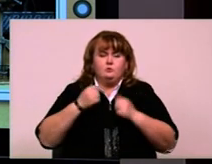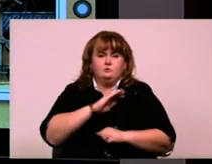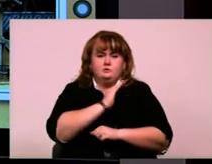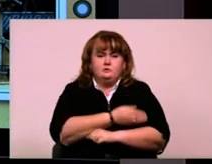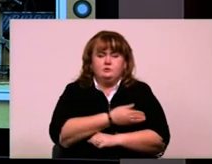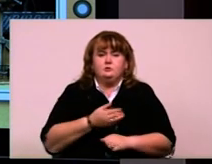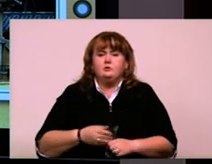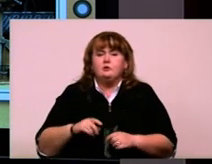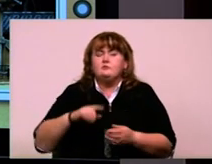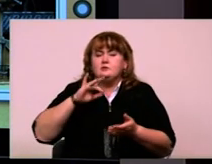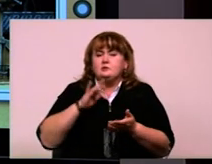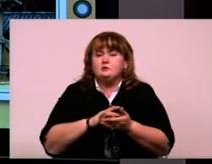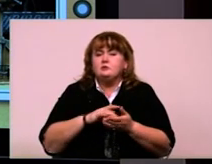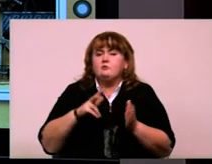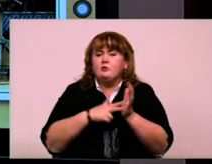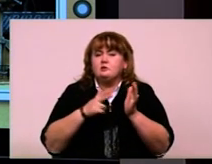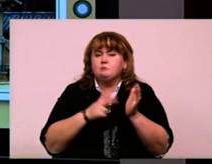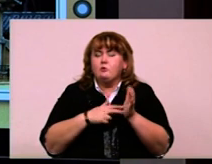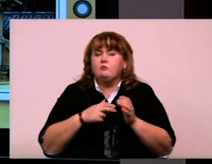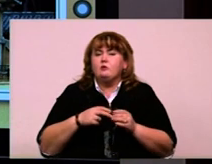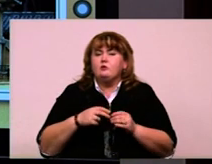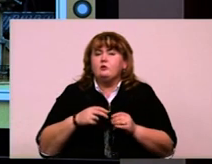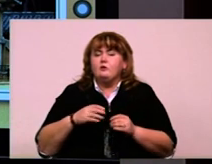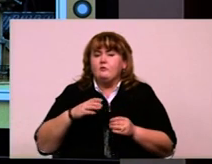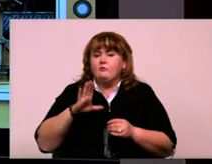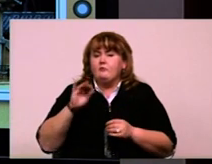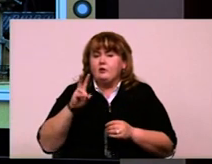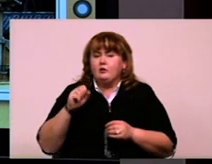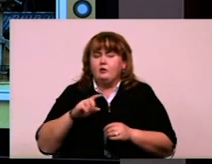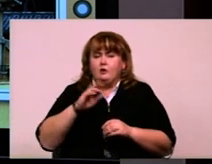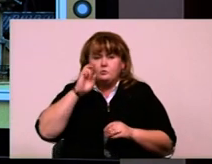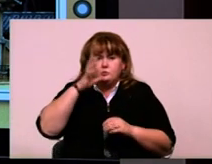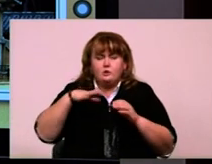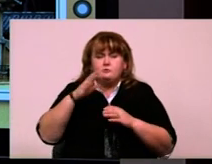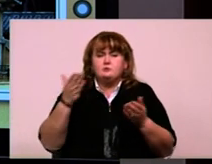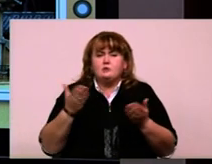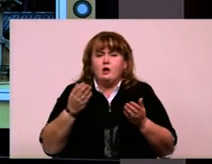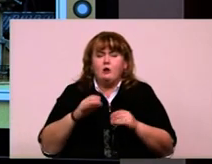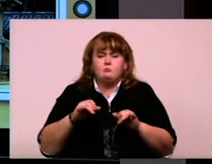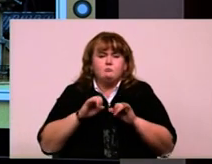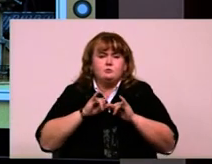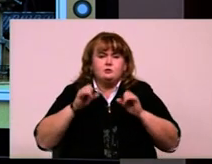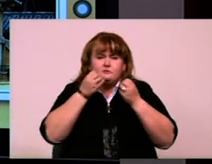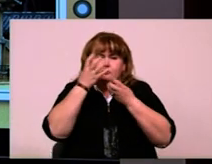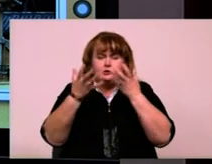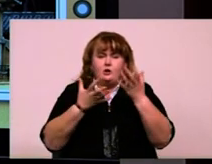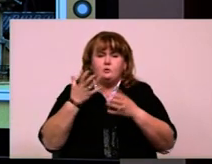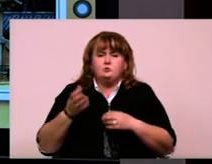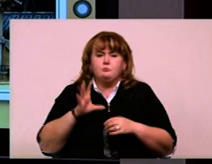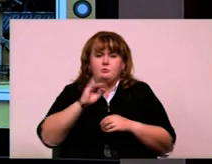сил. К середине VIII века государство Сила становится одним из самых процветающих